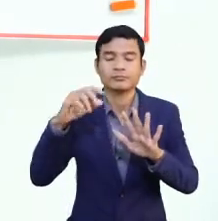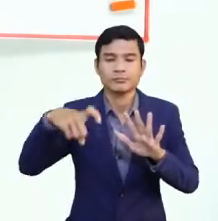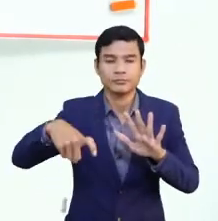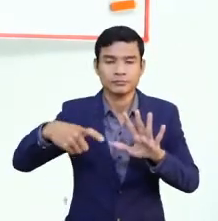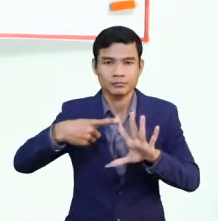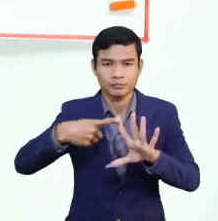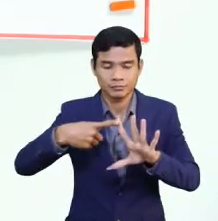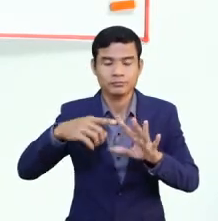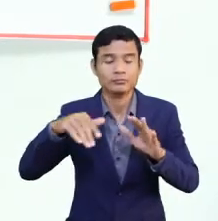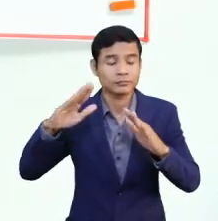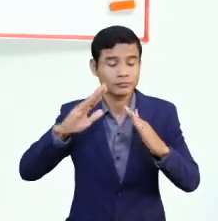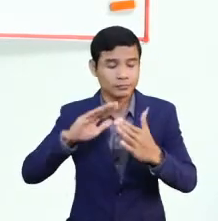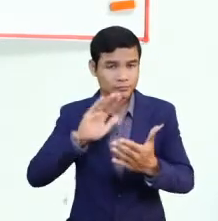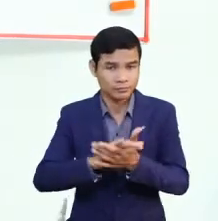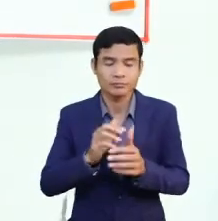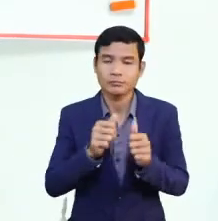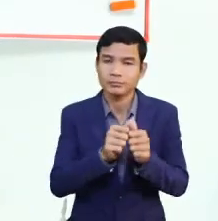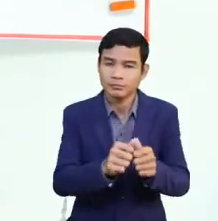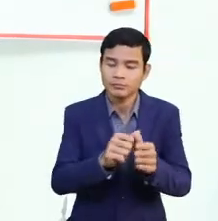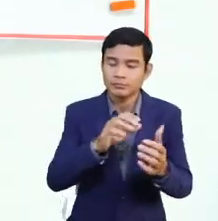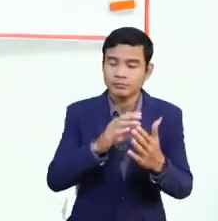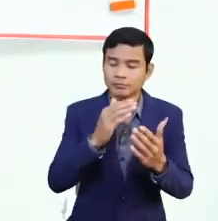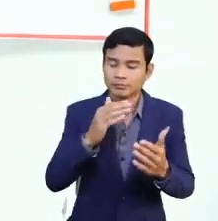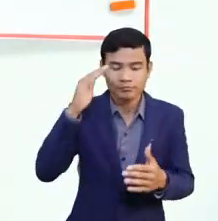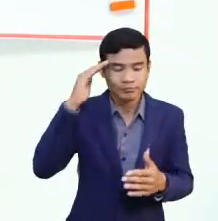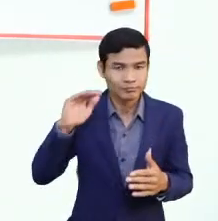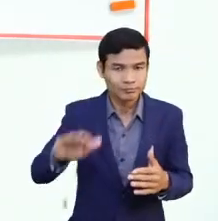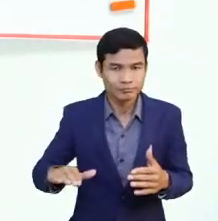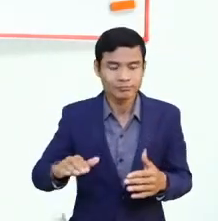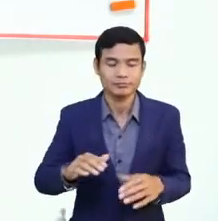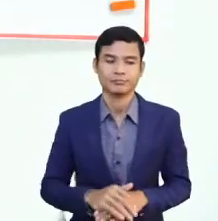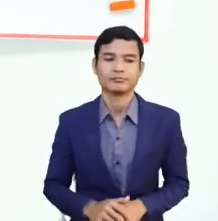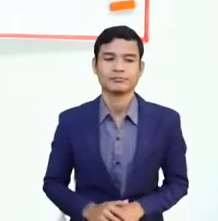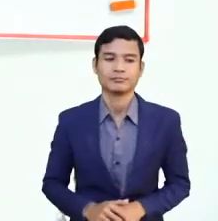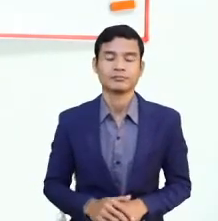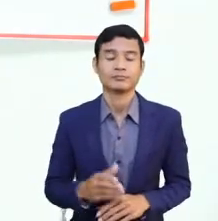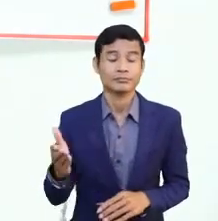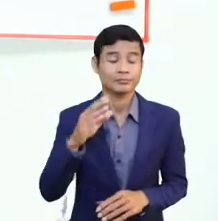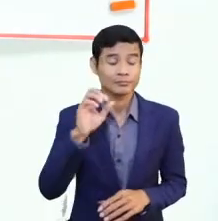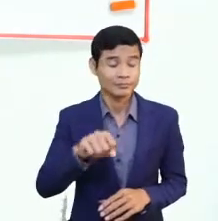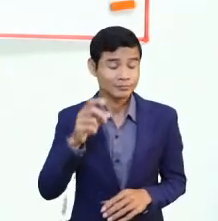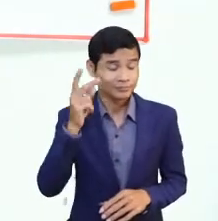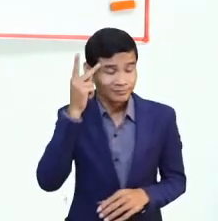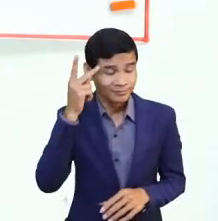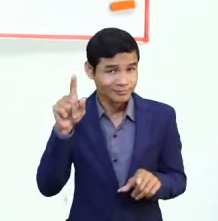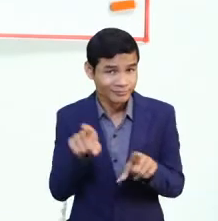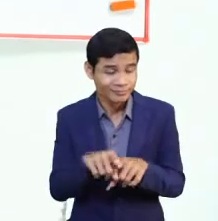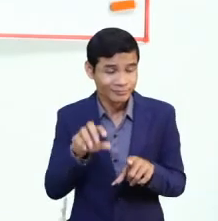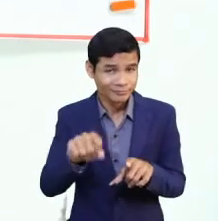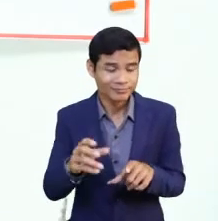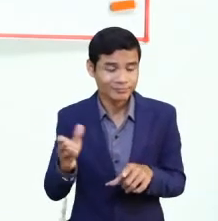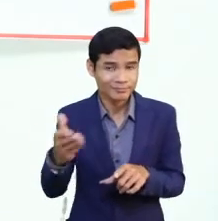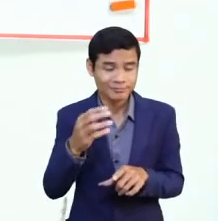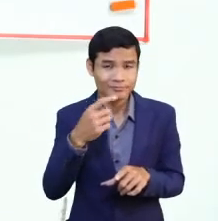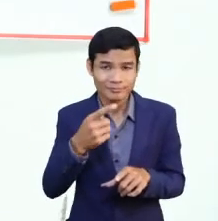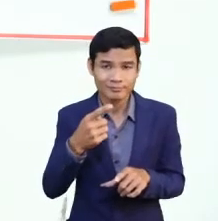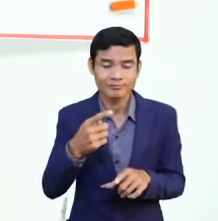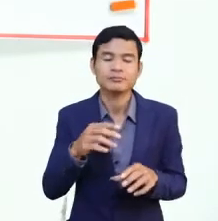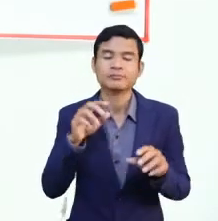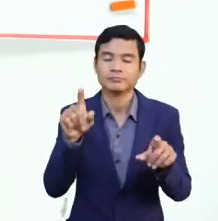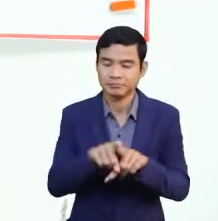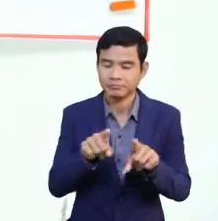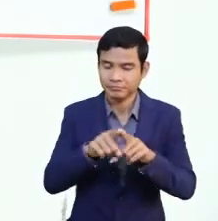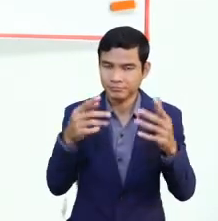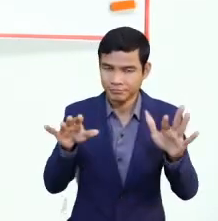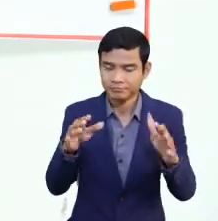riêng chả chia mùi phồn chả đôi vậy để dựng bàn kịch ông bánh mạnh thế con chả cử đôi